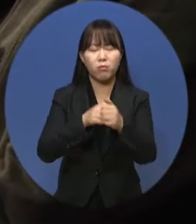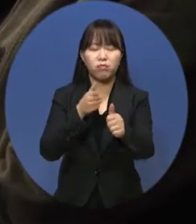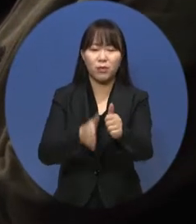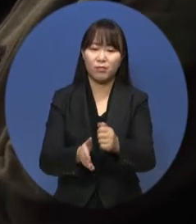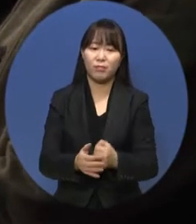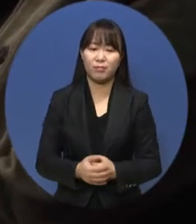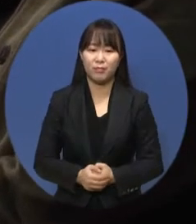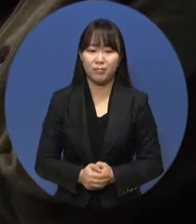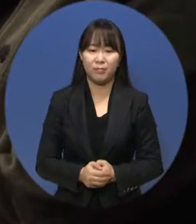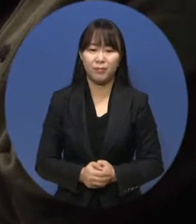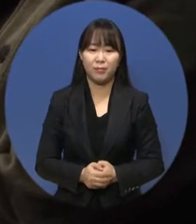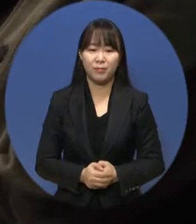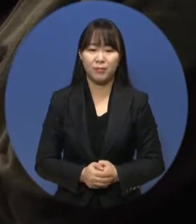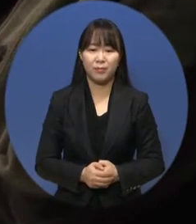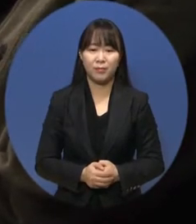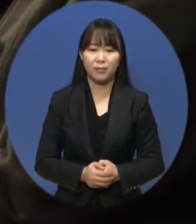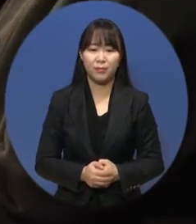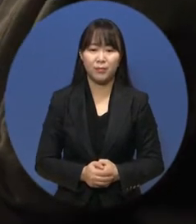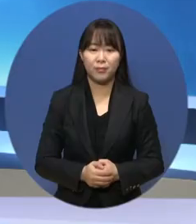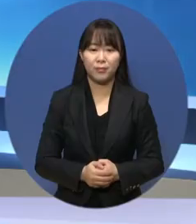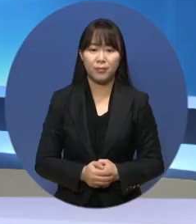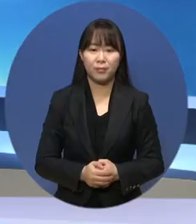여기면 됩니다